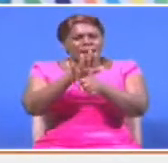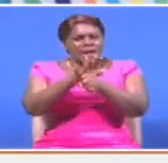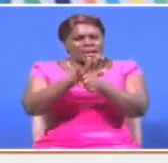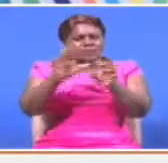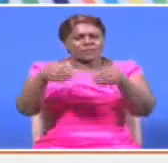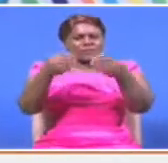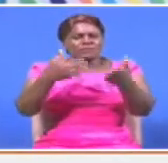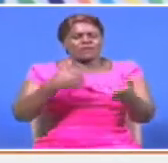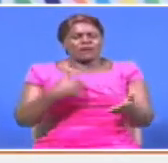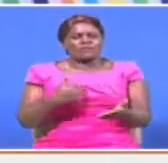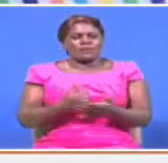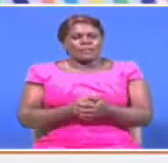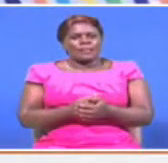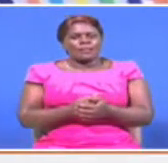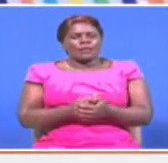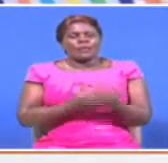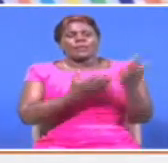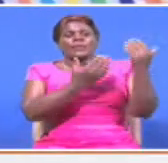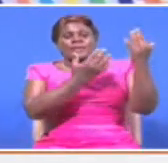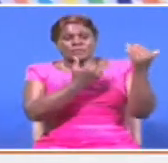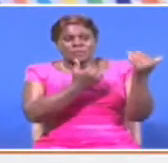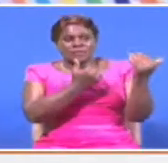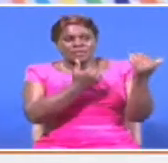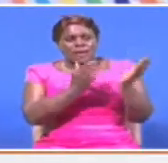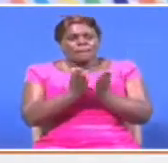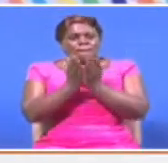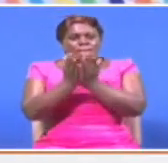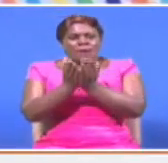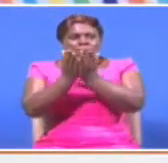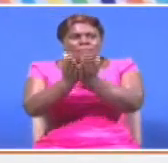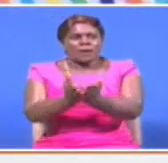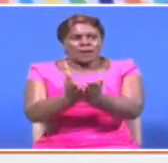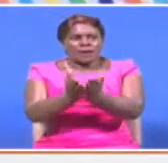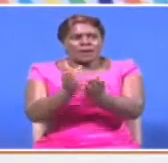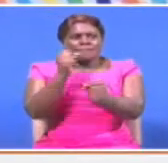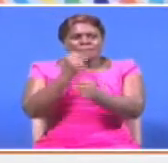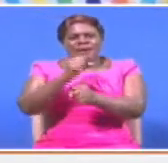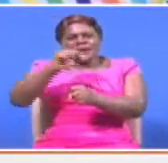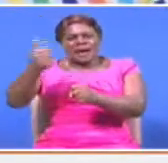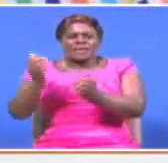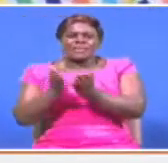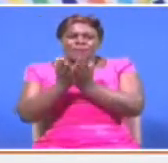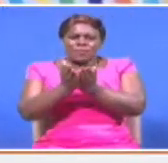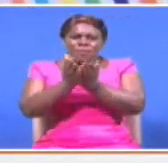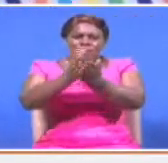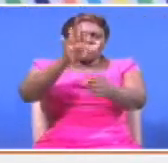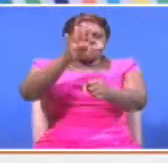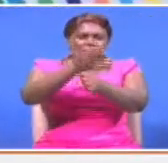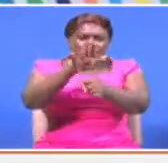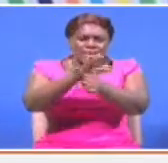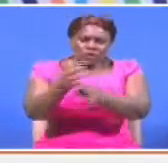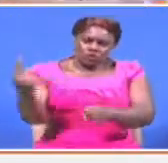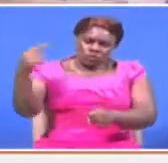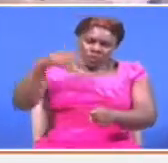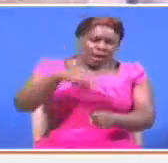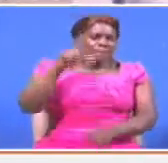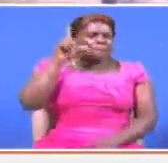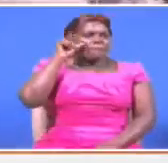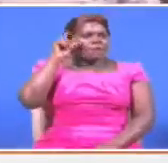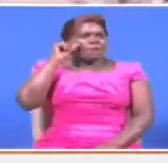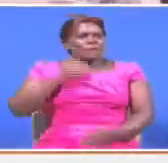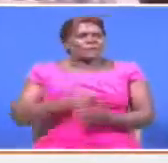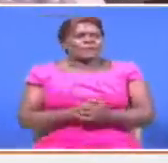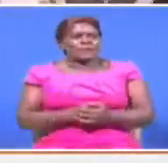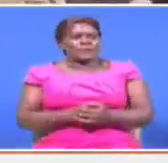give. Kwa hivyo tunatarajia hii meli itasababisha meli zingine nyingi kuja Mombasa.